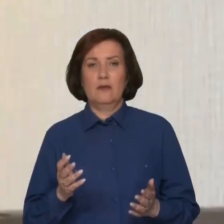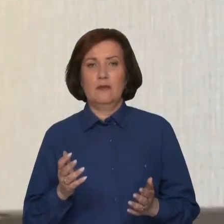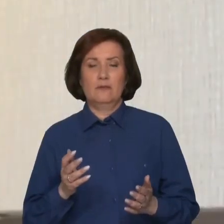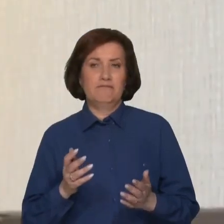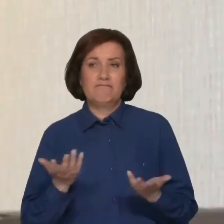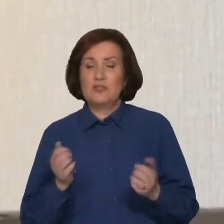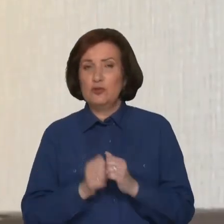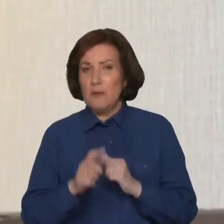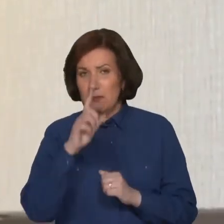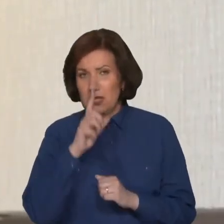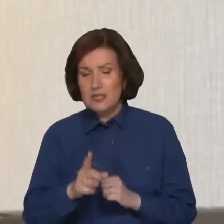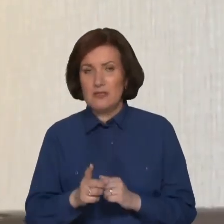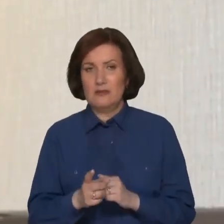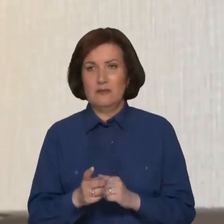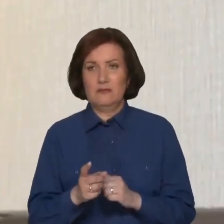розбарахолені. Щомісяця